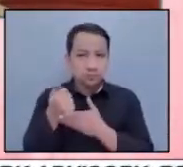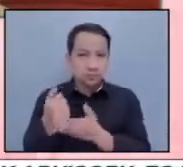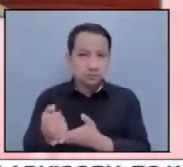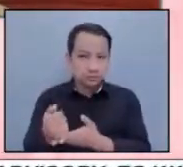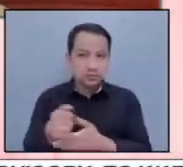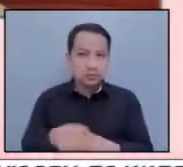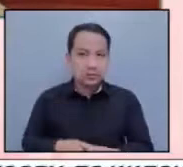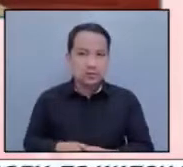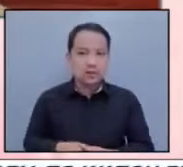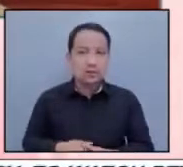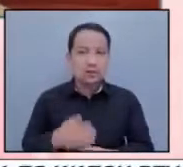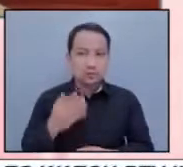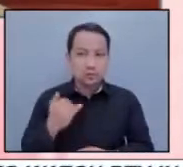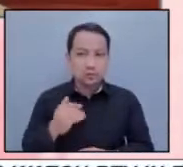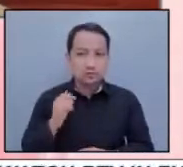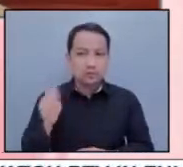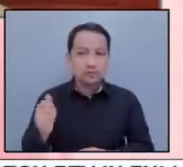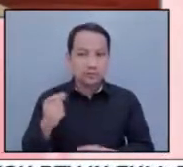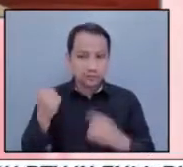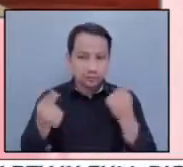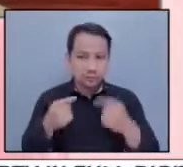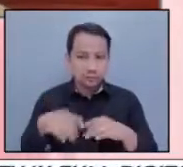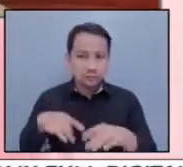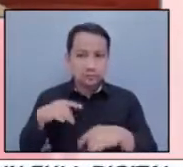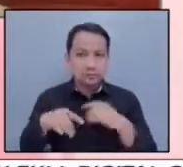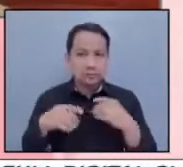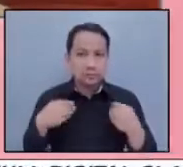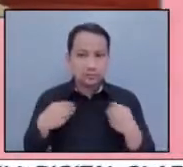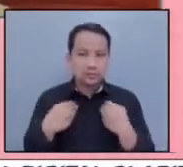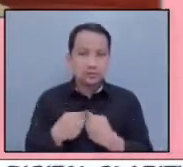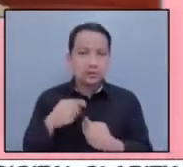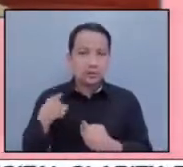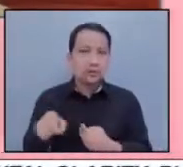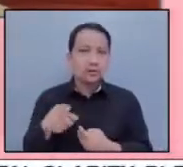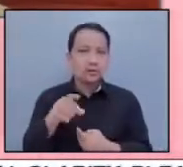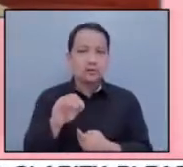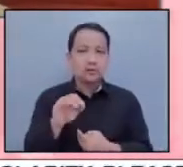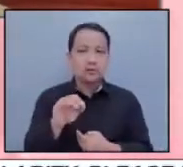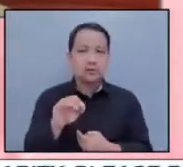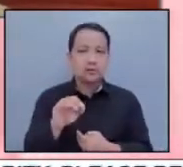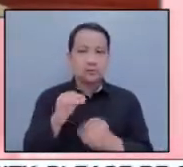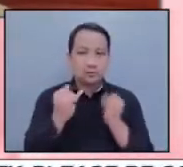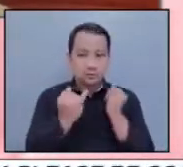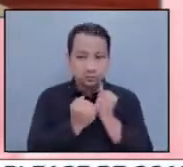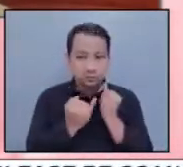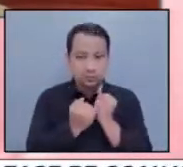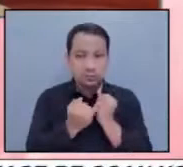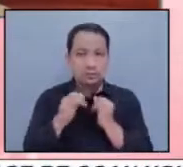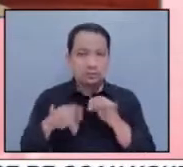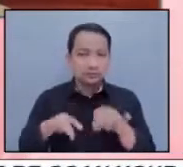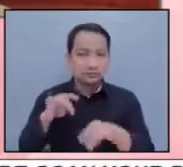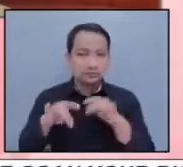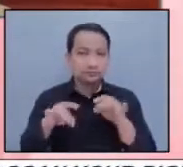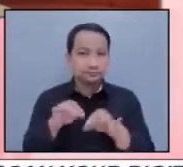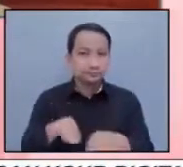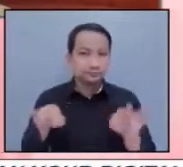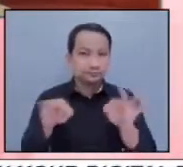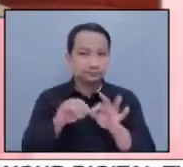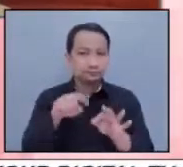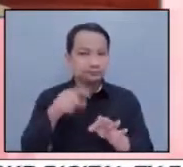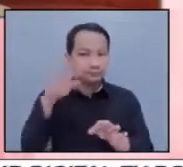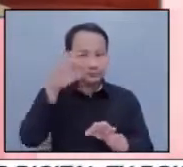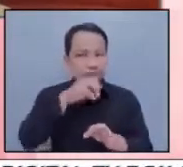ay contributor or member ng PhilHealth. At alamin din po natin, may